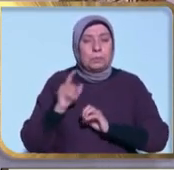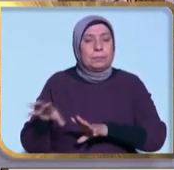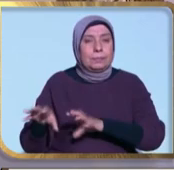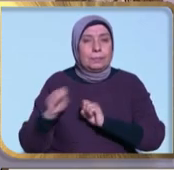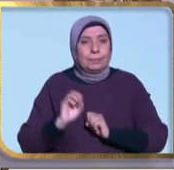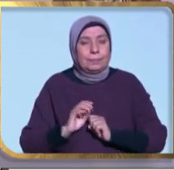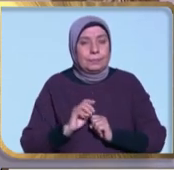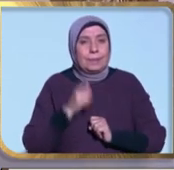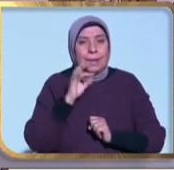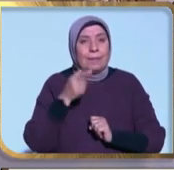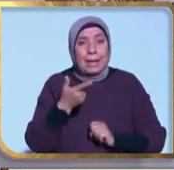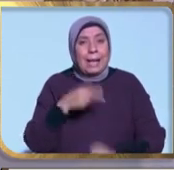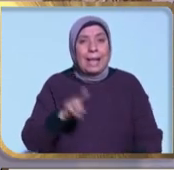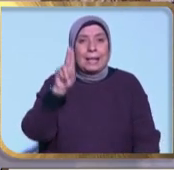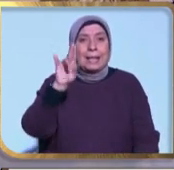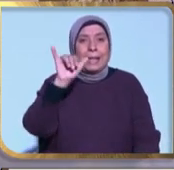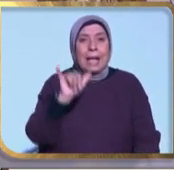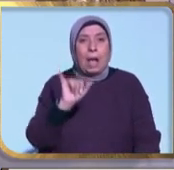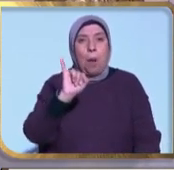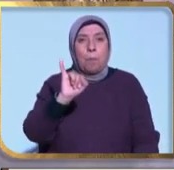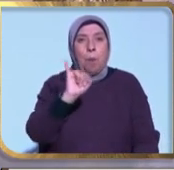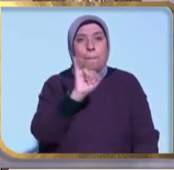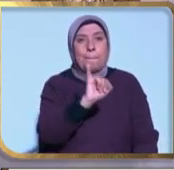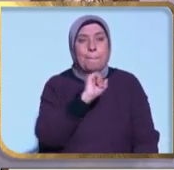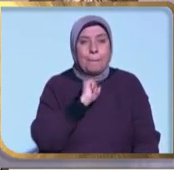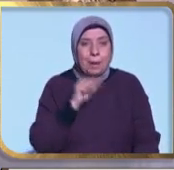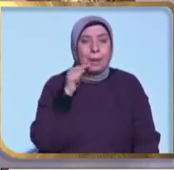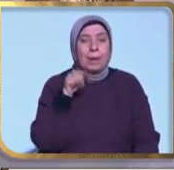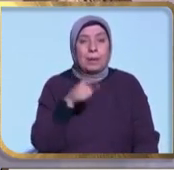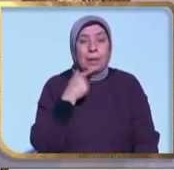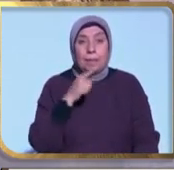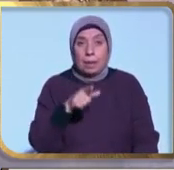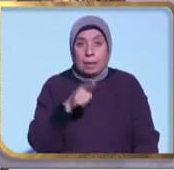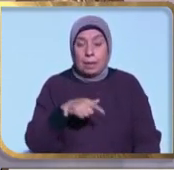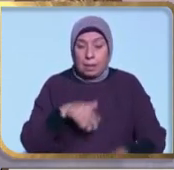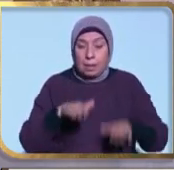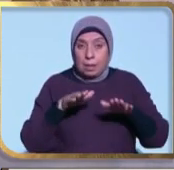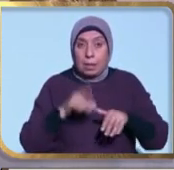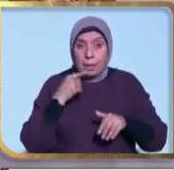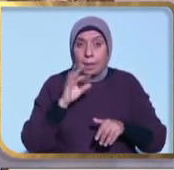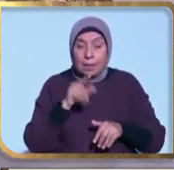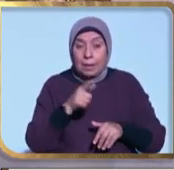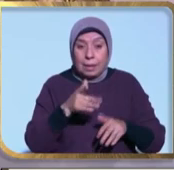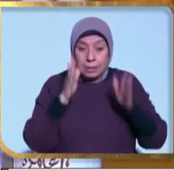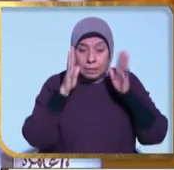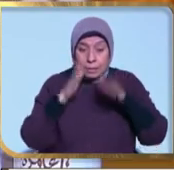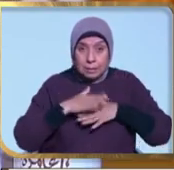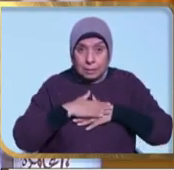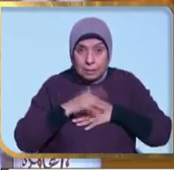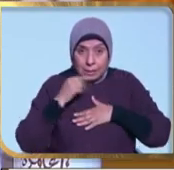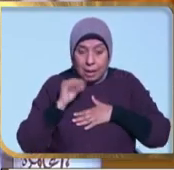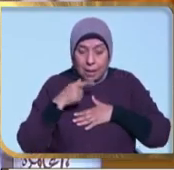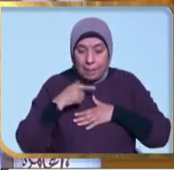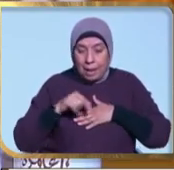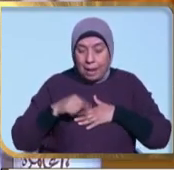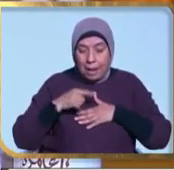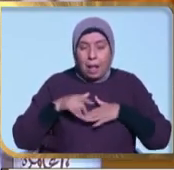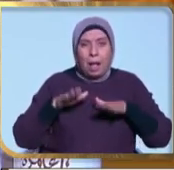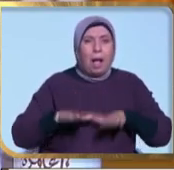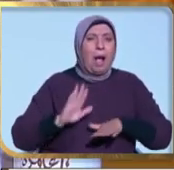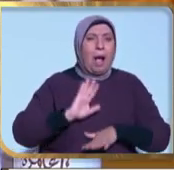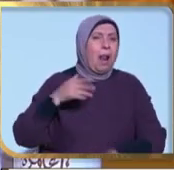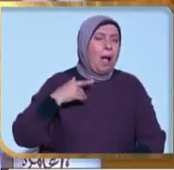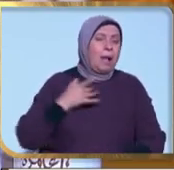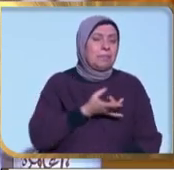ولازم نبقى عارفين انه لا يصلى بالتيمم الا فرد واحد بس يعني ماعدش متيمم كده